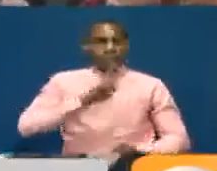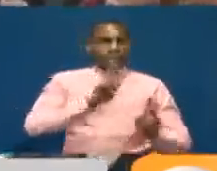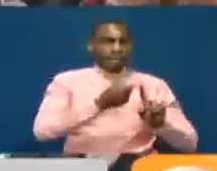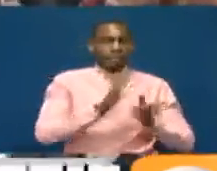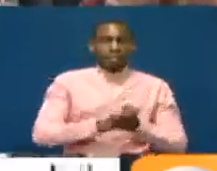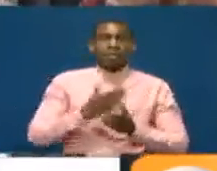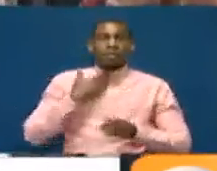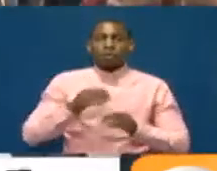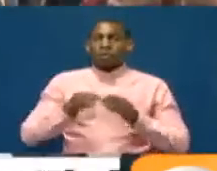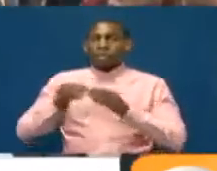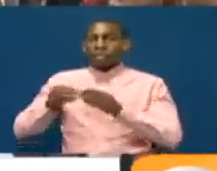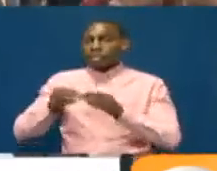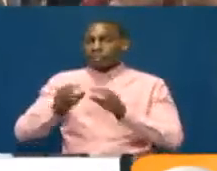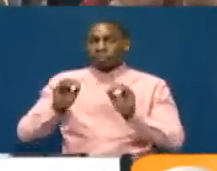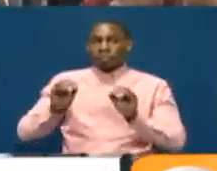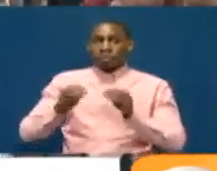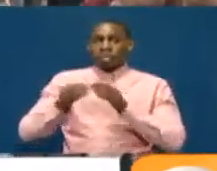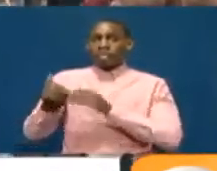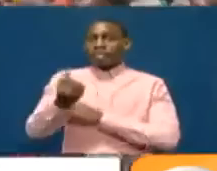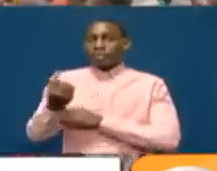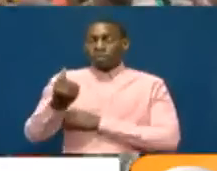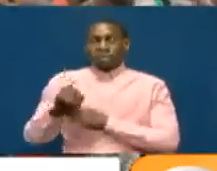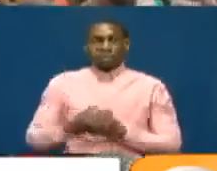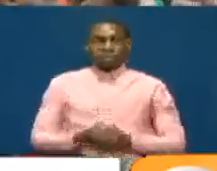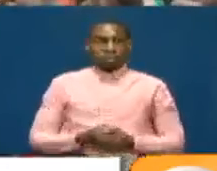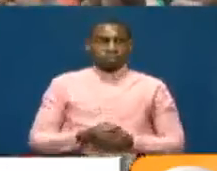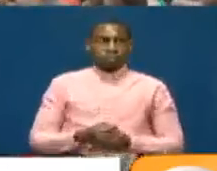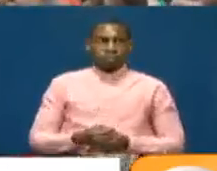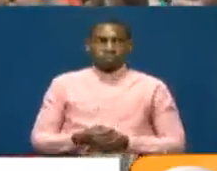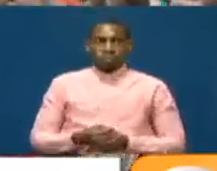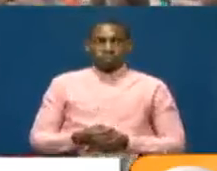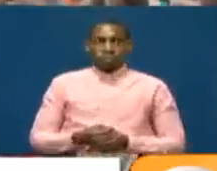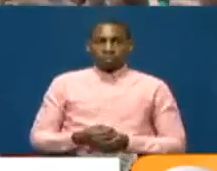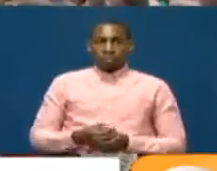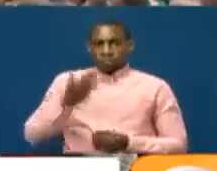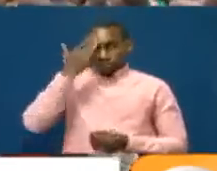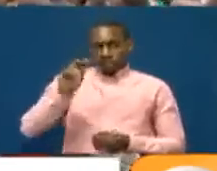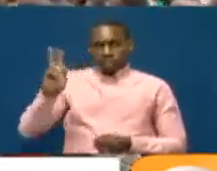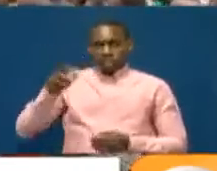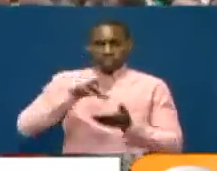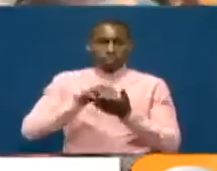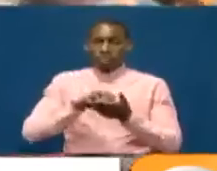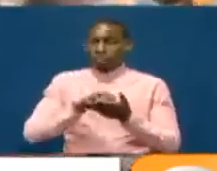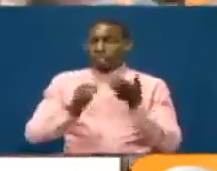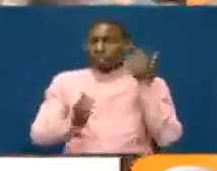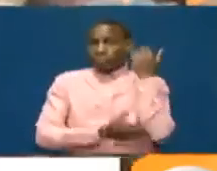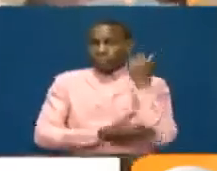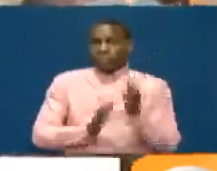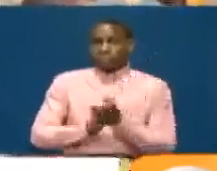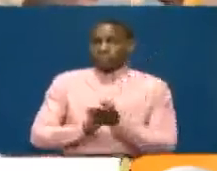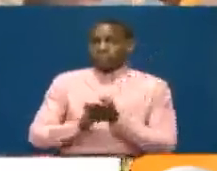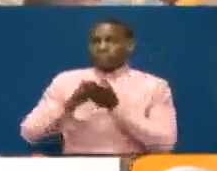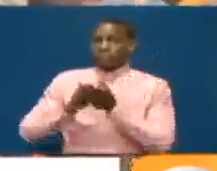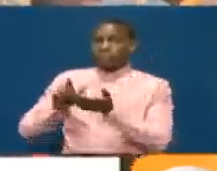hatutafuti uongozi kwa sababu ya uongozi peke yake. Ni kwa sababu Kenya iko pahali baya. Deni ya nchi